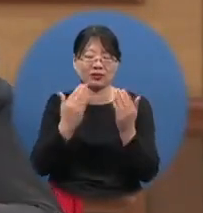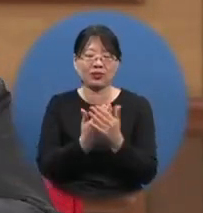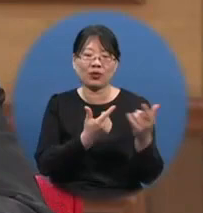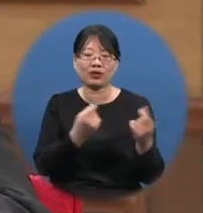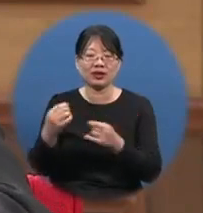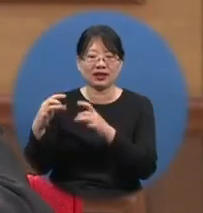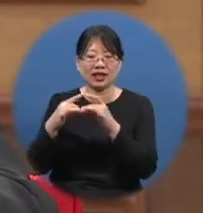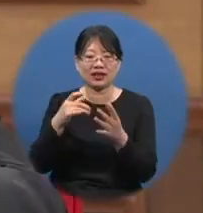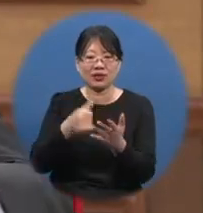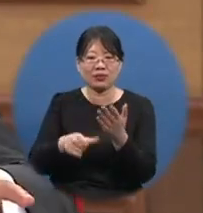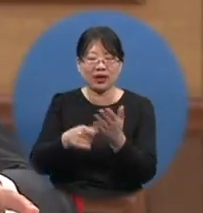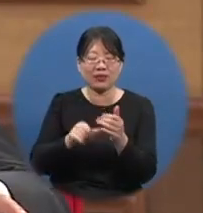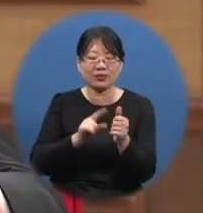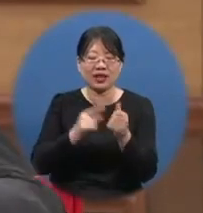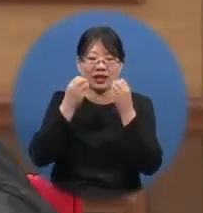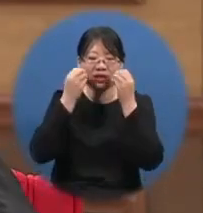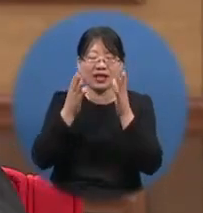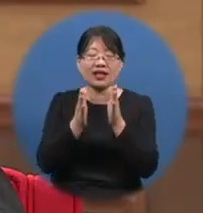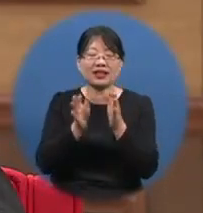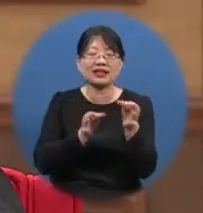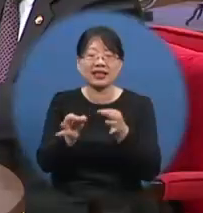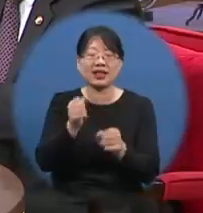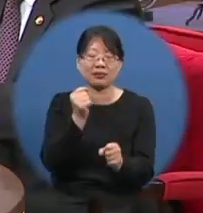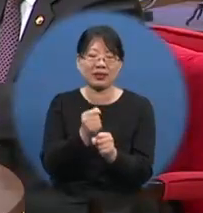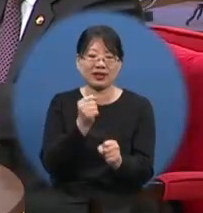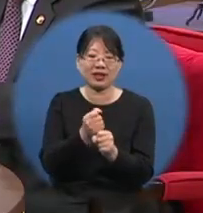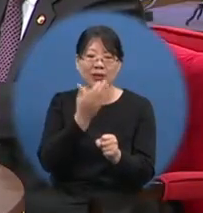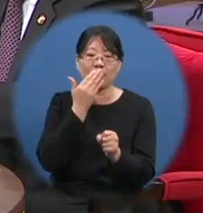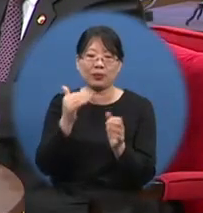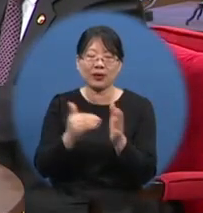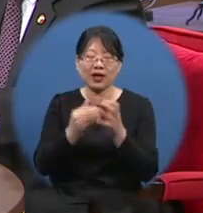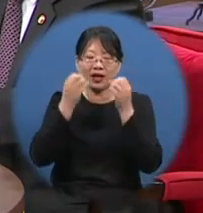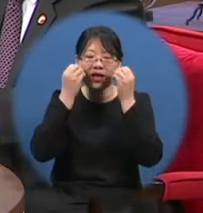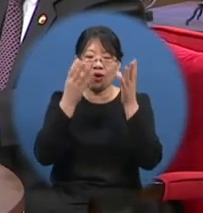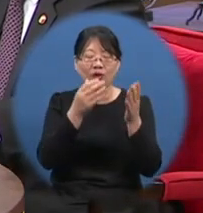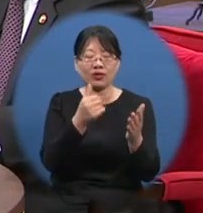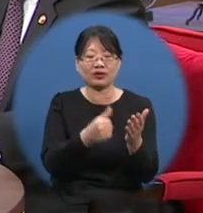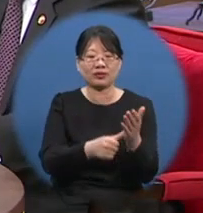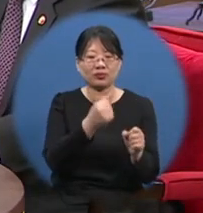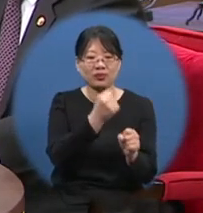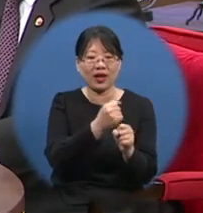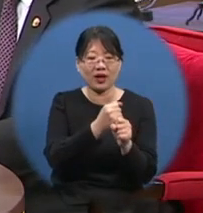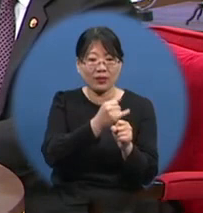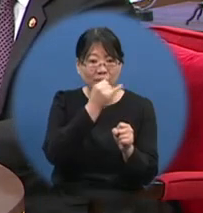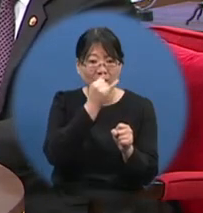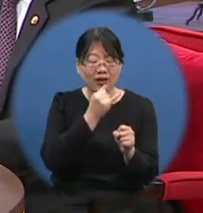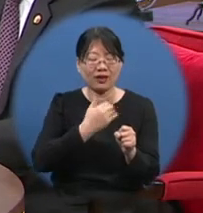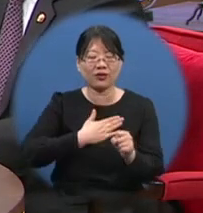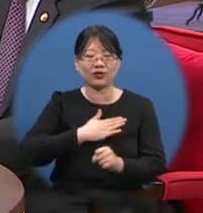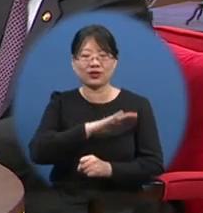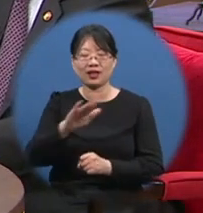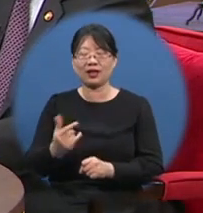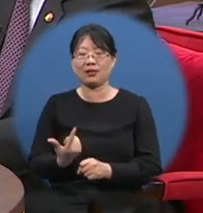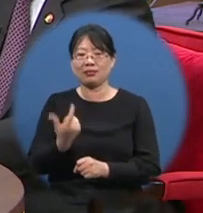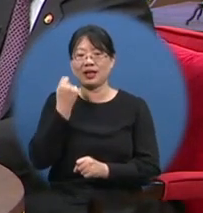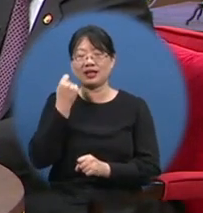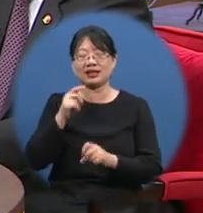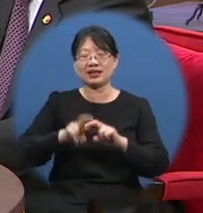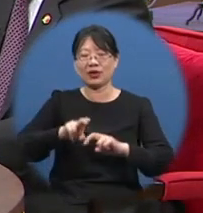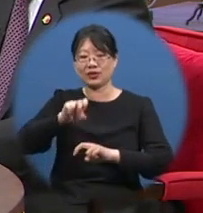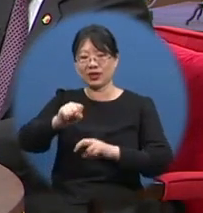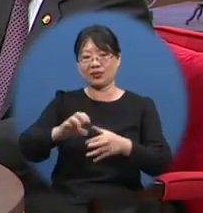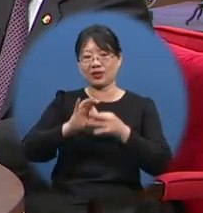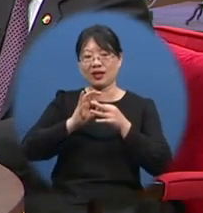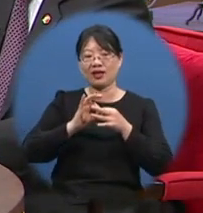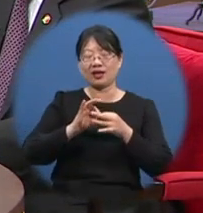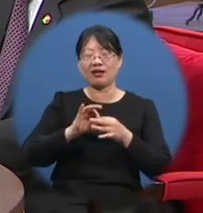모든 가전제품이 새로운 시장이 만들어진다. 전부 신제품이 나와야 그렇습니다. 되고. 예. 그걸 우리가 빨리 선점해서.